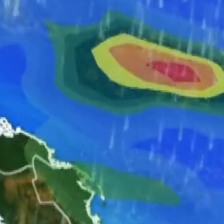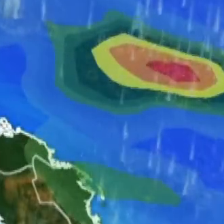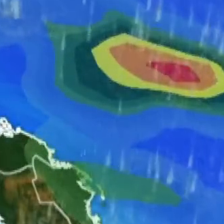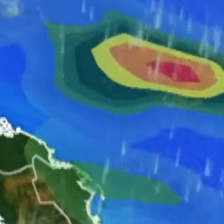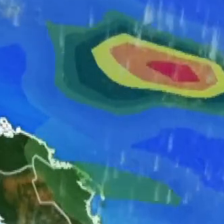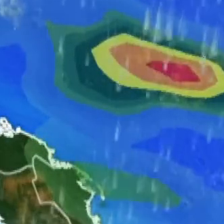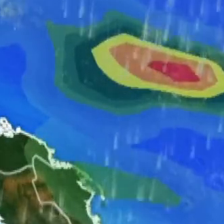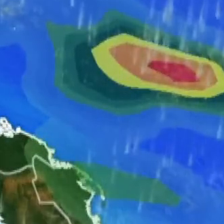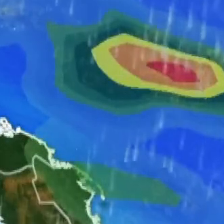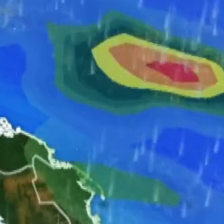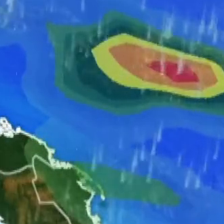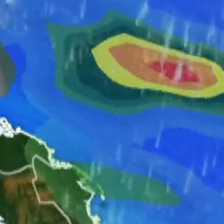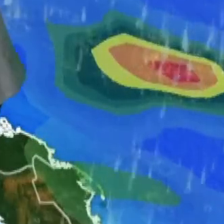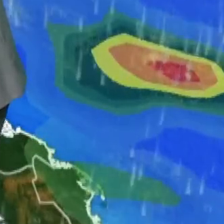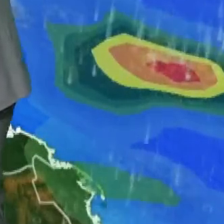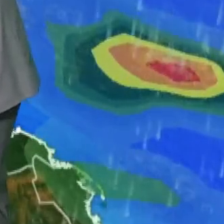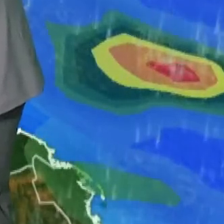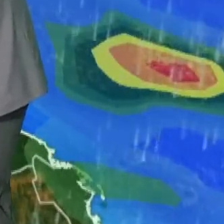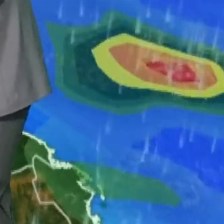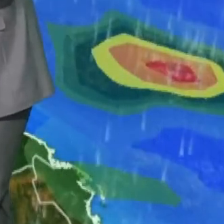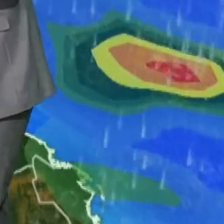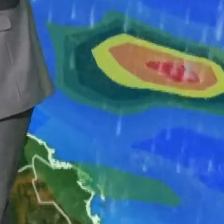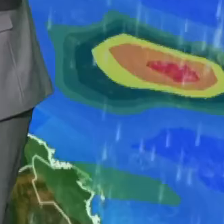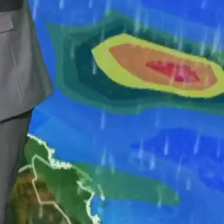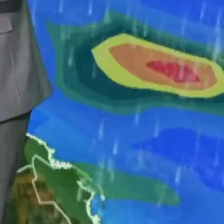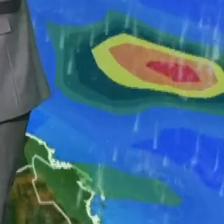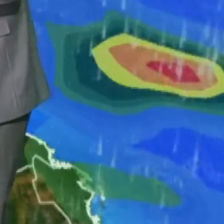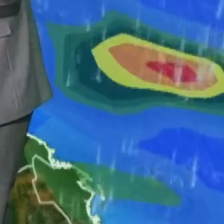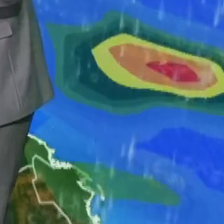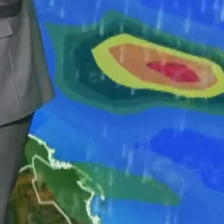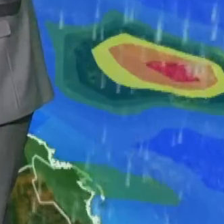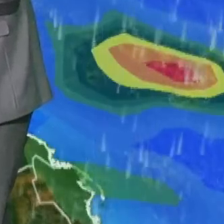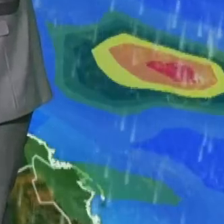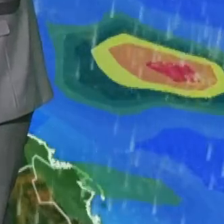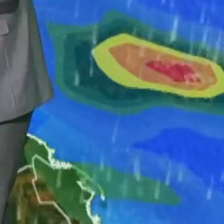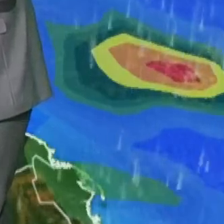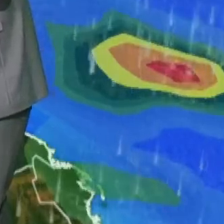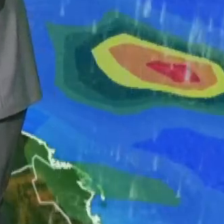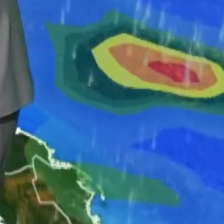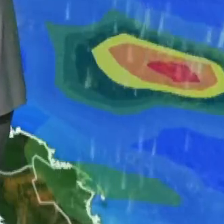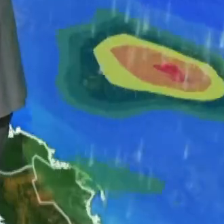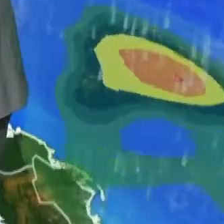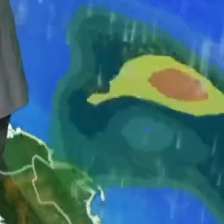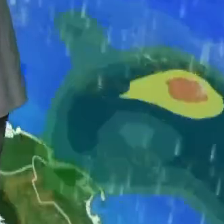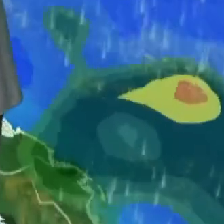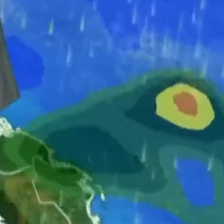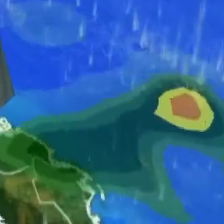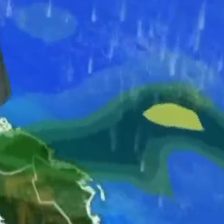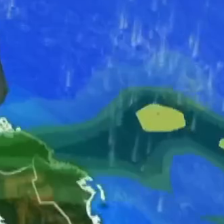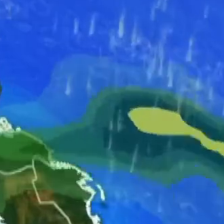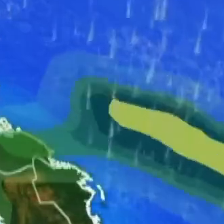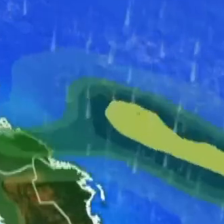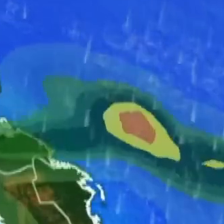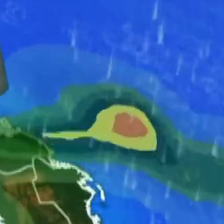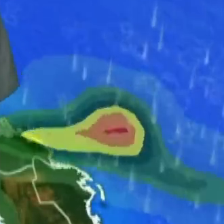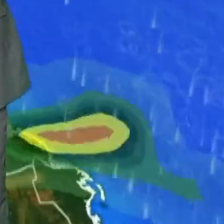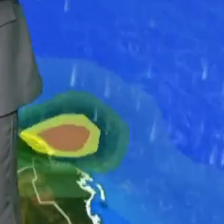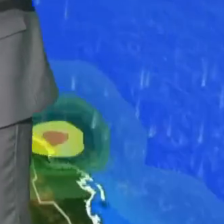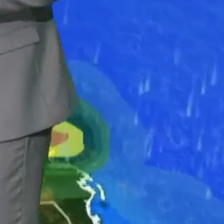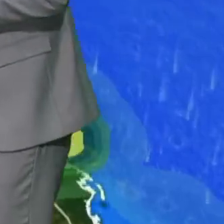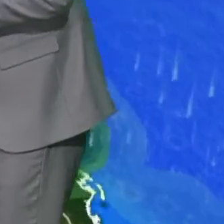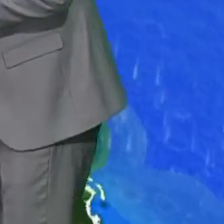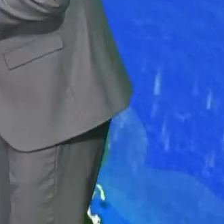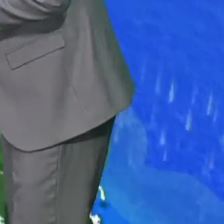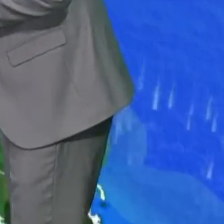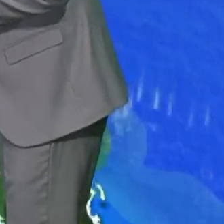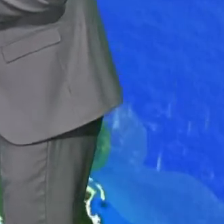Luzon, pero dito po sa Bicol Region maging sa may southern Quezon, maulan na sa umaga. Mawawala ito bago magtanghali. Bandang hapon naman